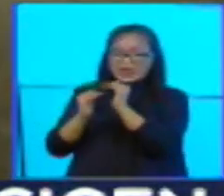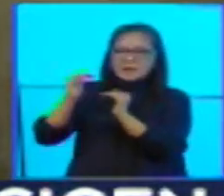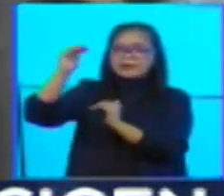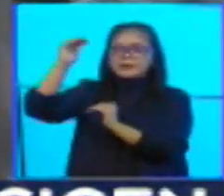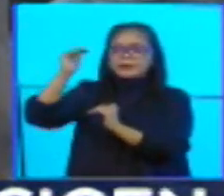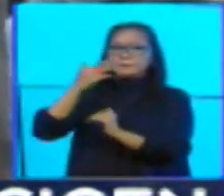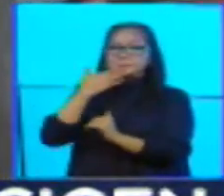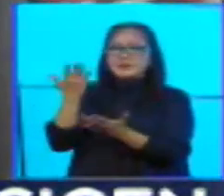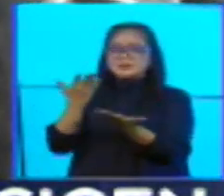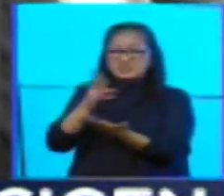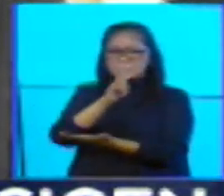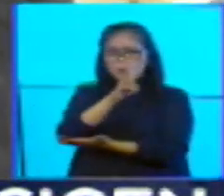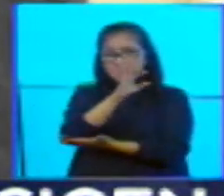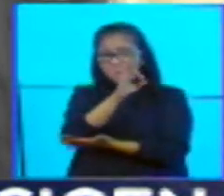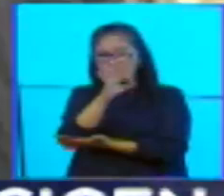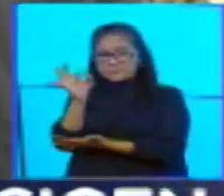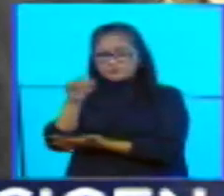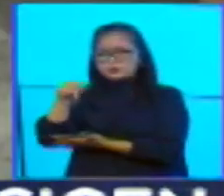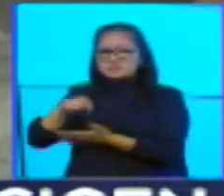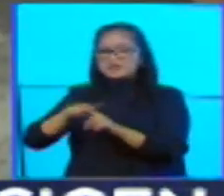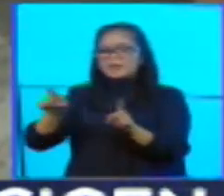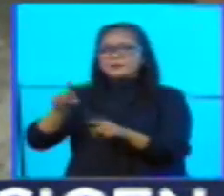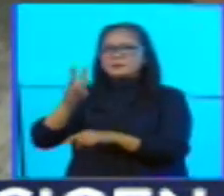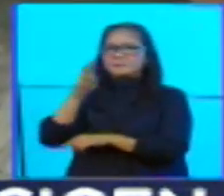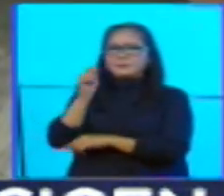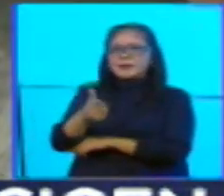Rp20.000, kini warga harus membayar Rp30.000.